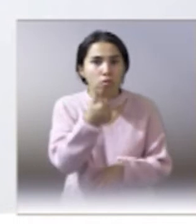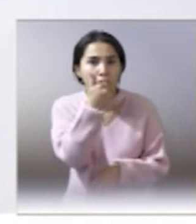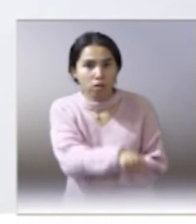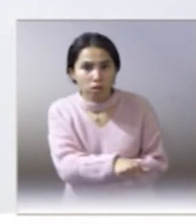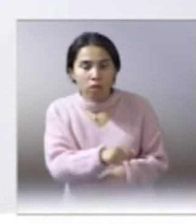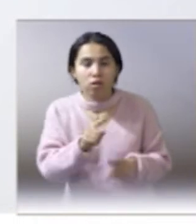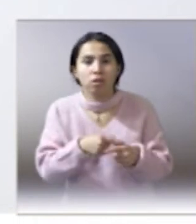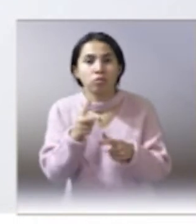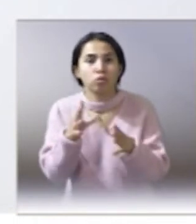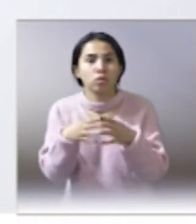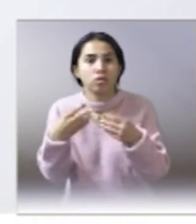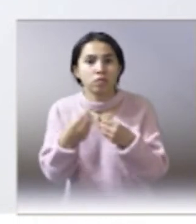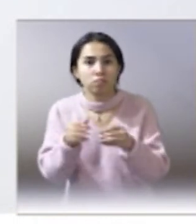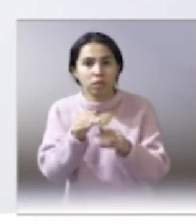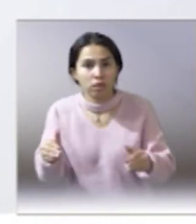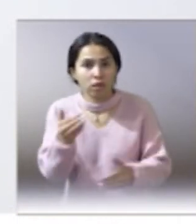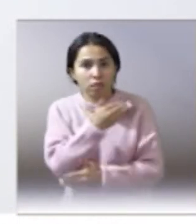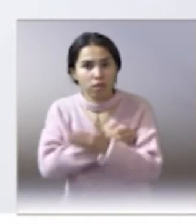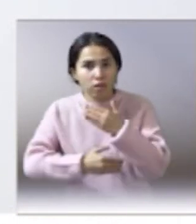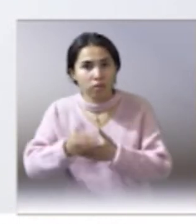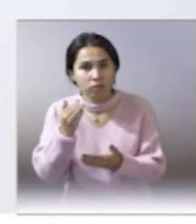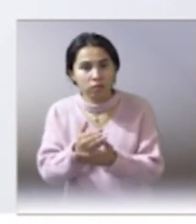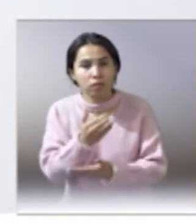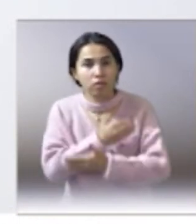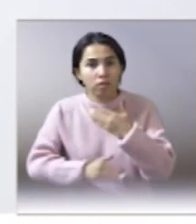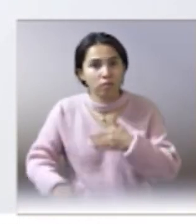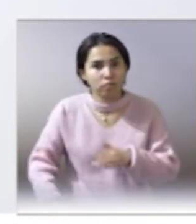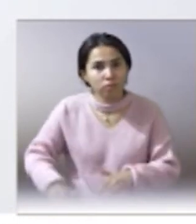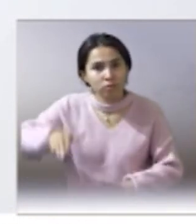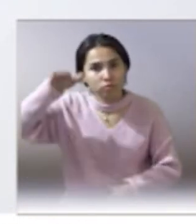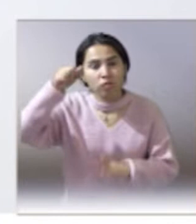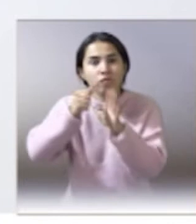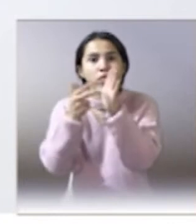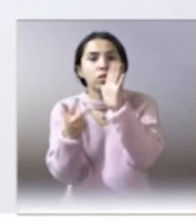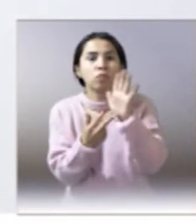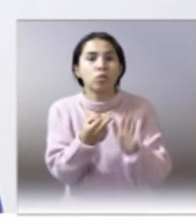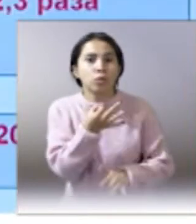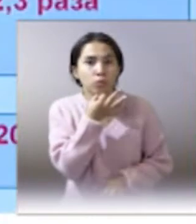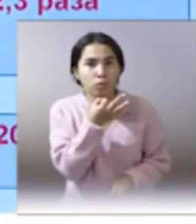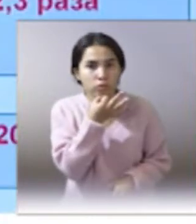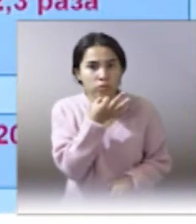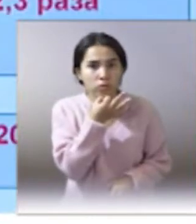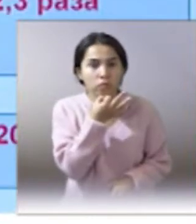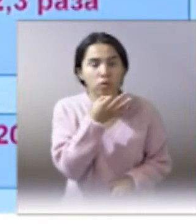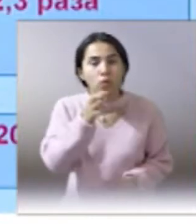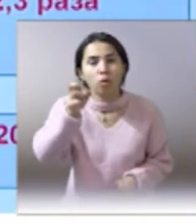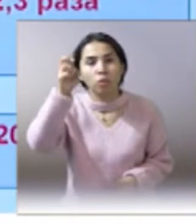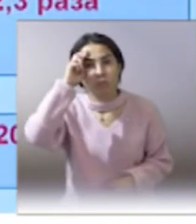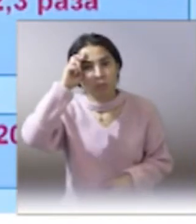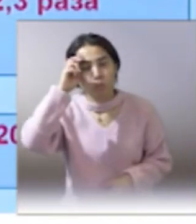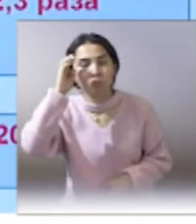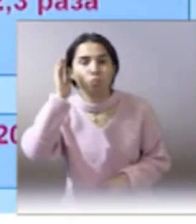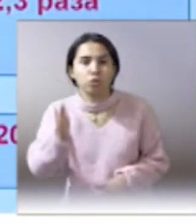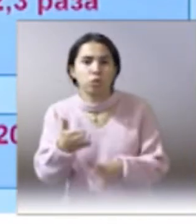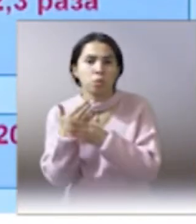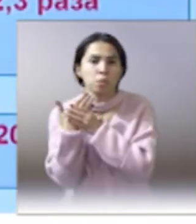База заемщиков сформирована. Имущественное обеспечение имеется. Благодаря этому будет создано 385 новых рабочих